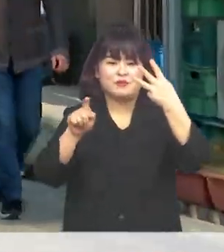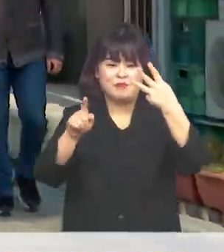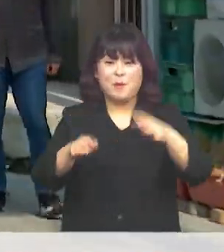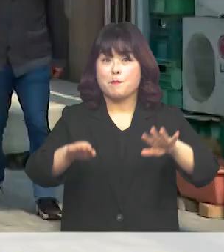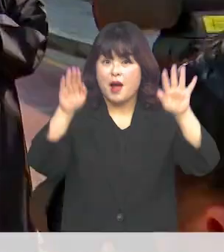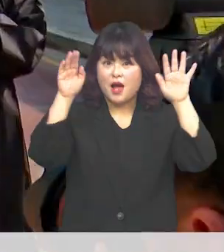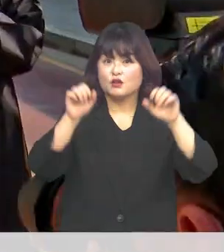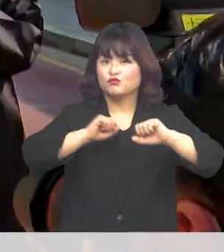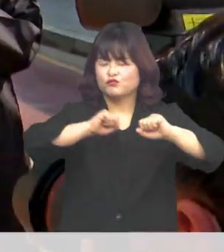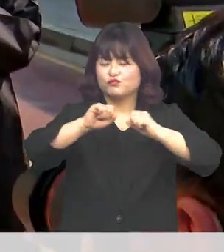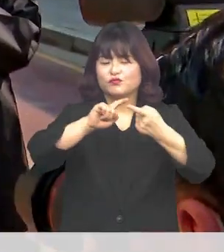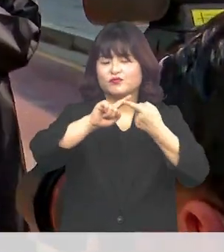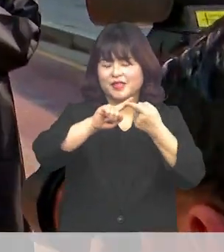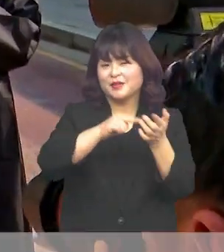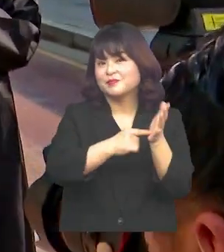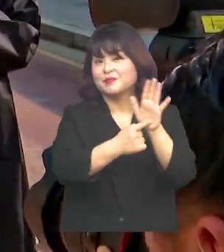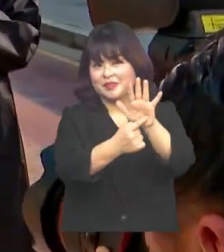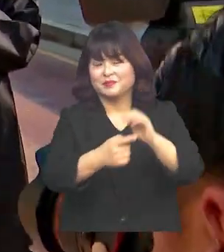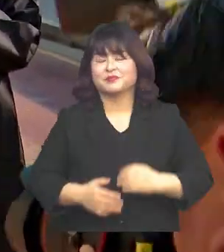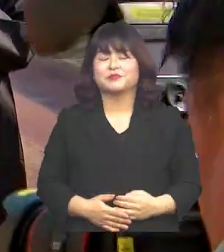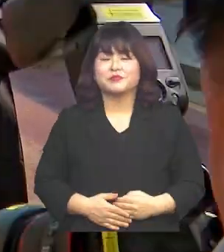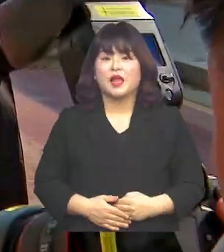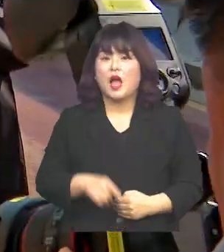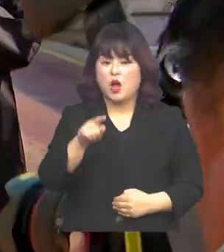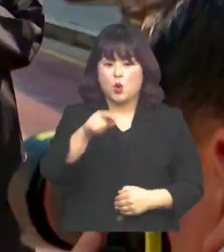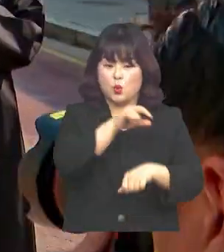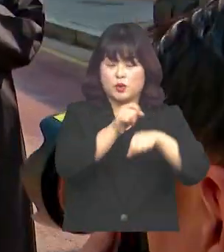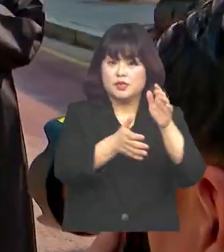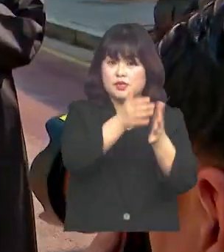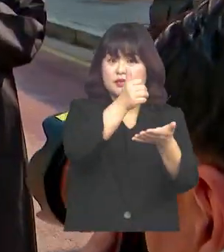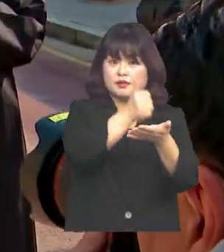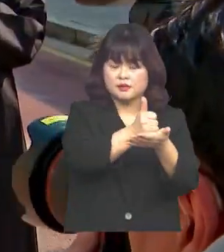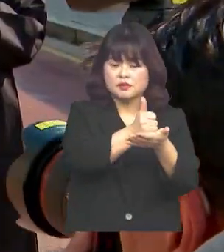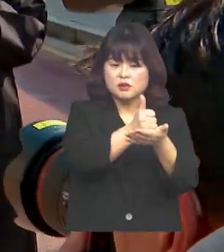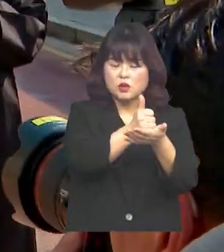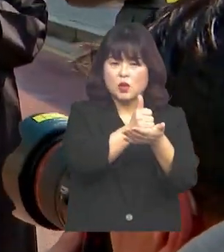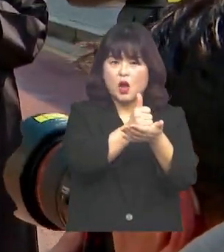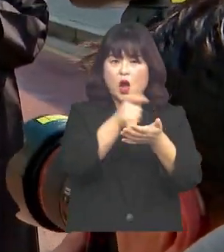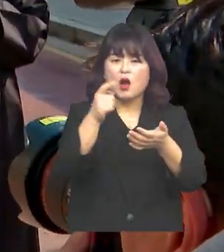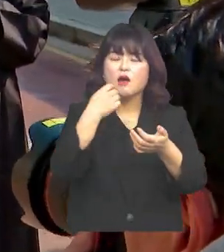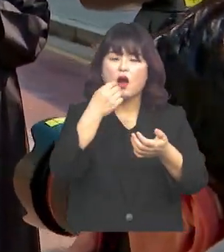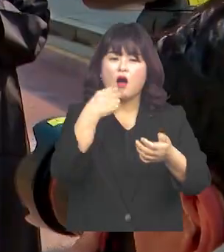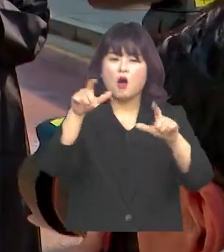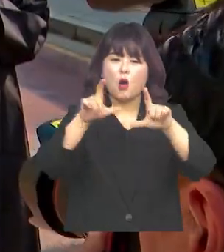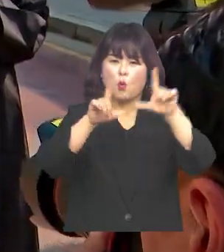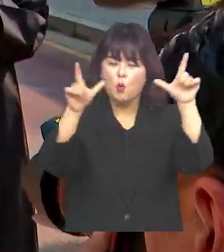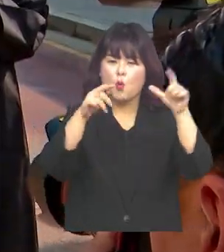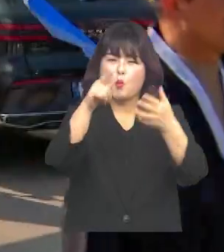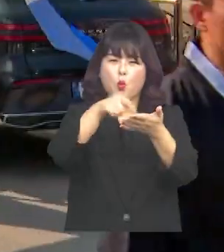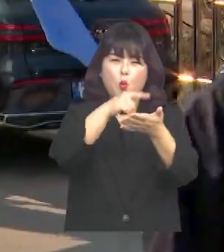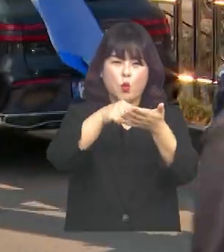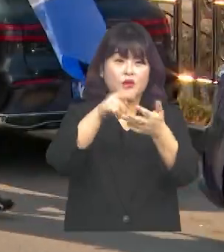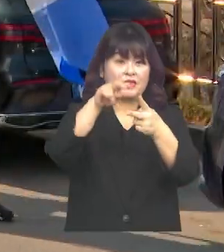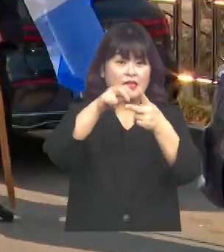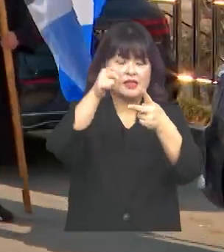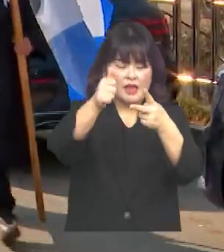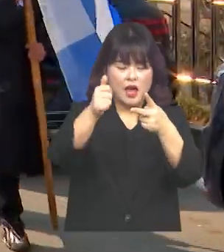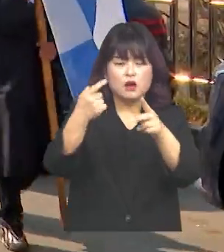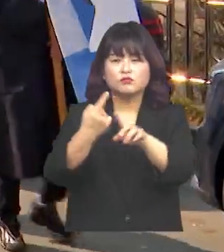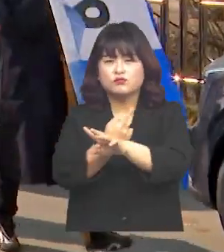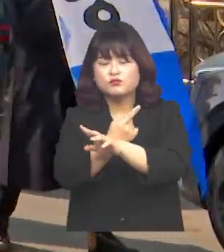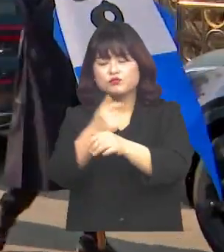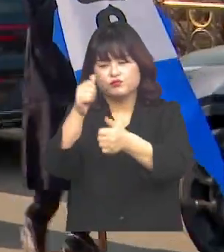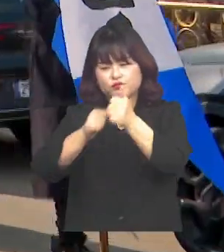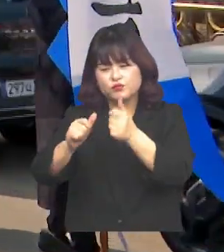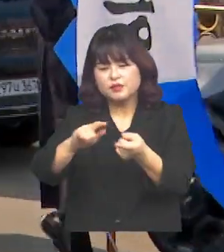기념하는 행사가 열렸습니다. 이날 행사에는 이상일 용인특례시장, 손혜진 경기동부 보훈지청장,